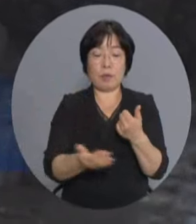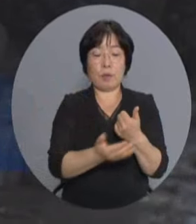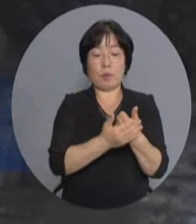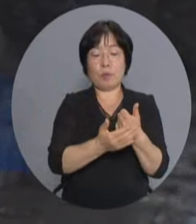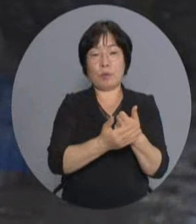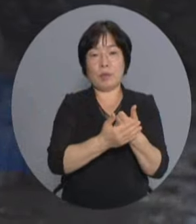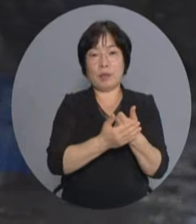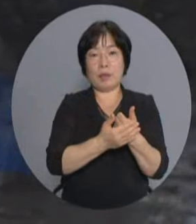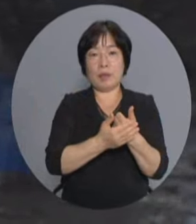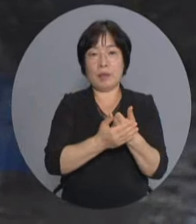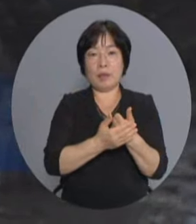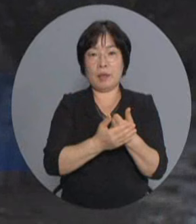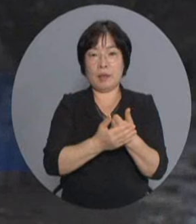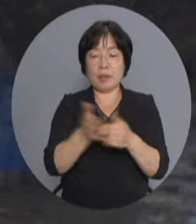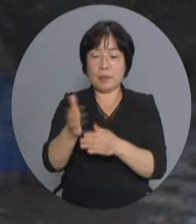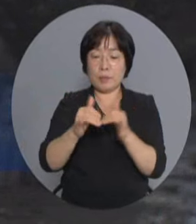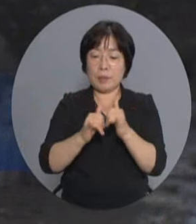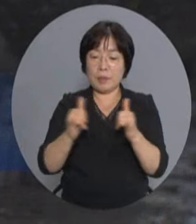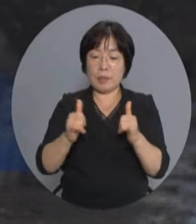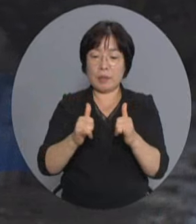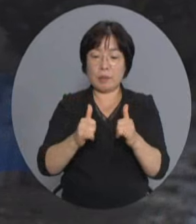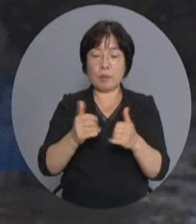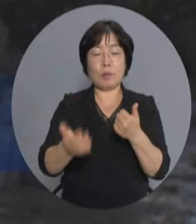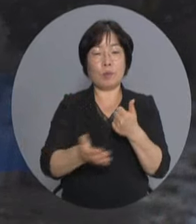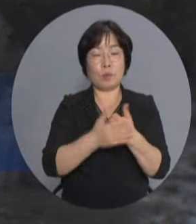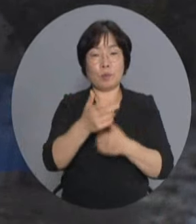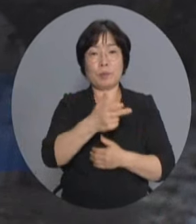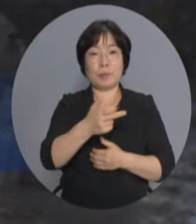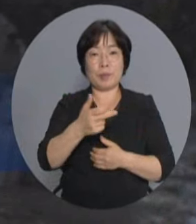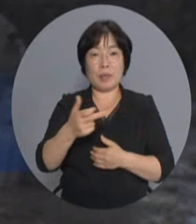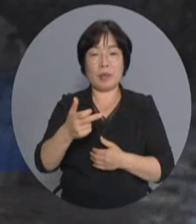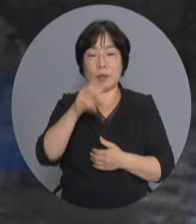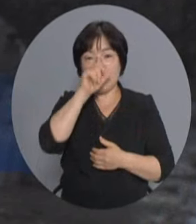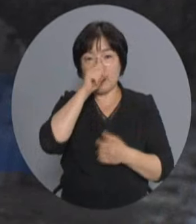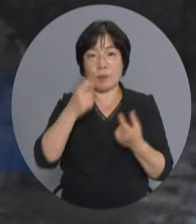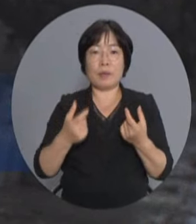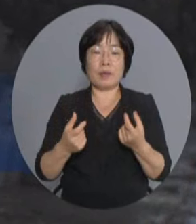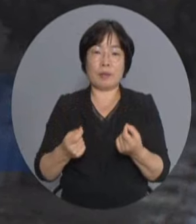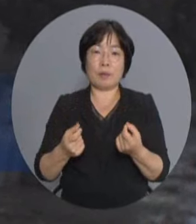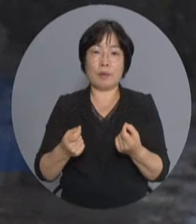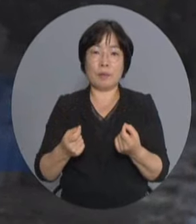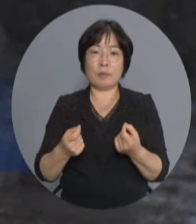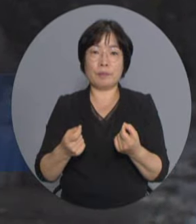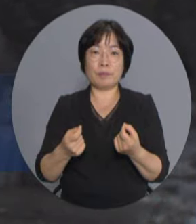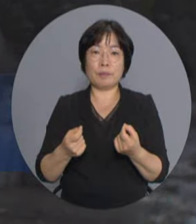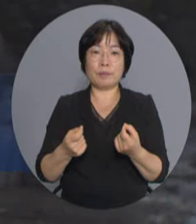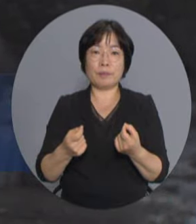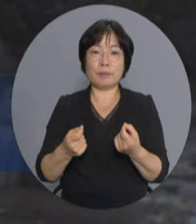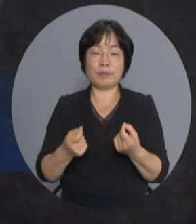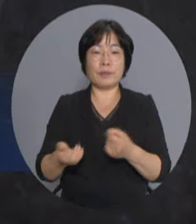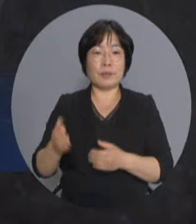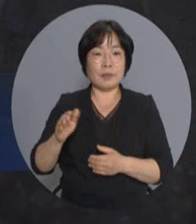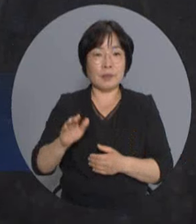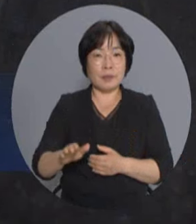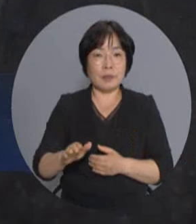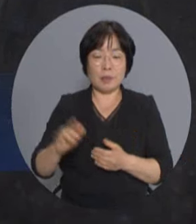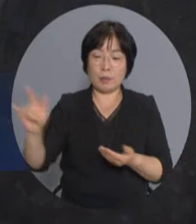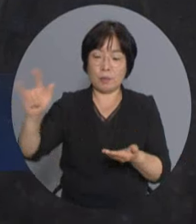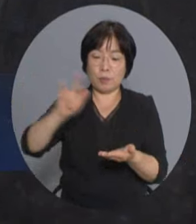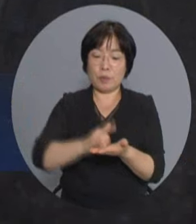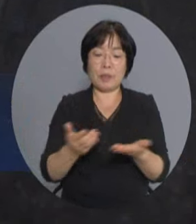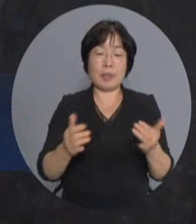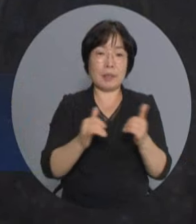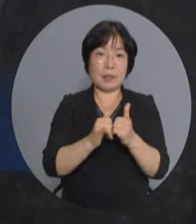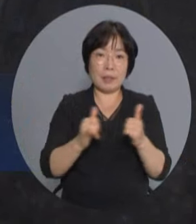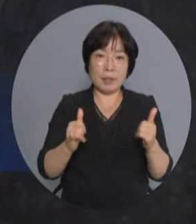고용을 해서 우리 어민들한테 큰 그 부담을 덜어주고 도움을 많이 주고 있습니다. 계절 근로자들은